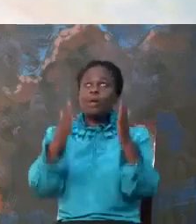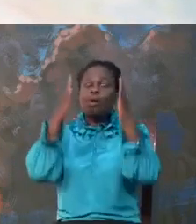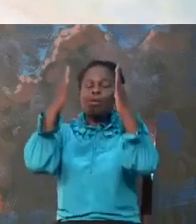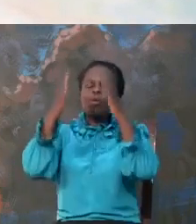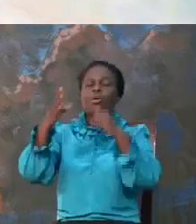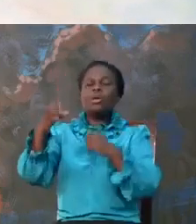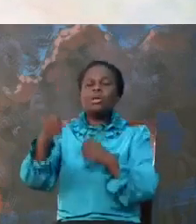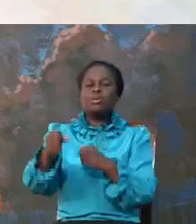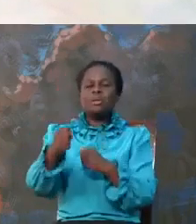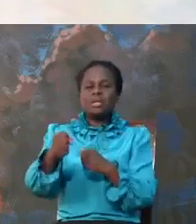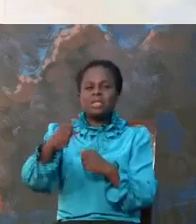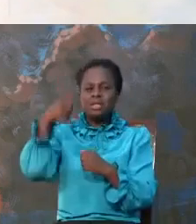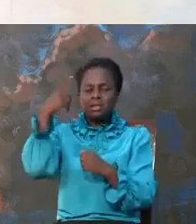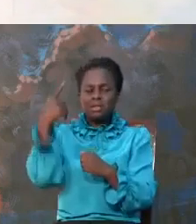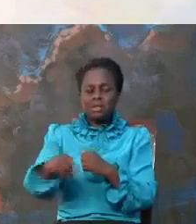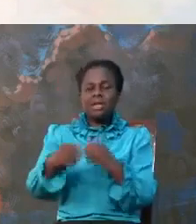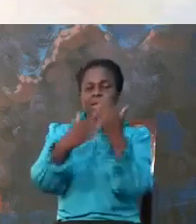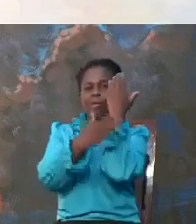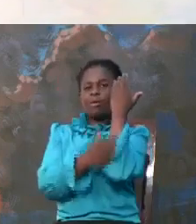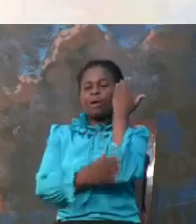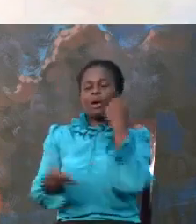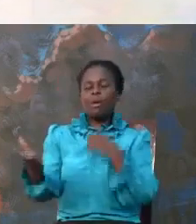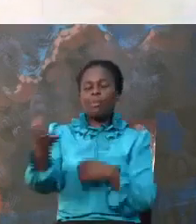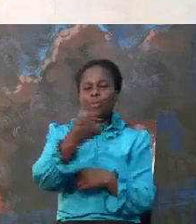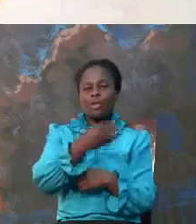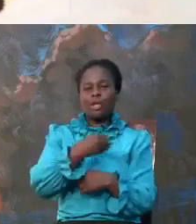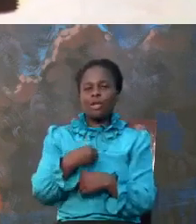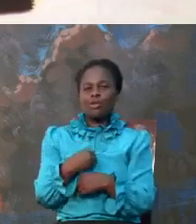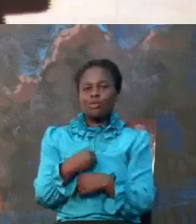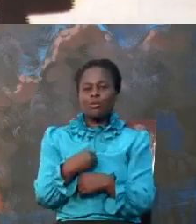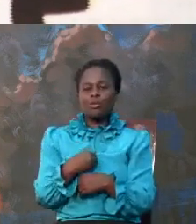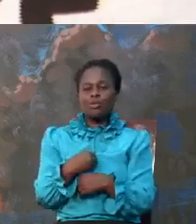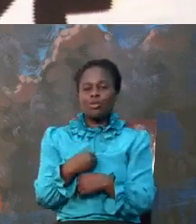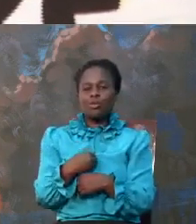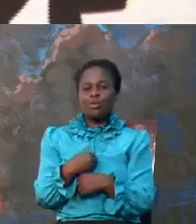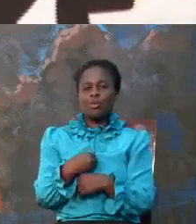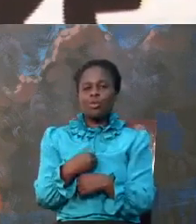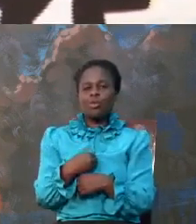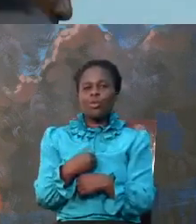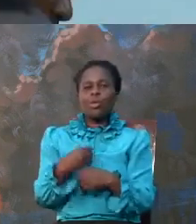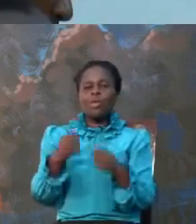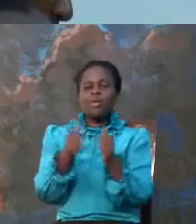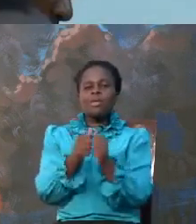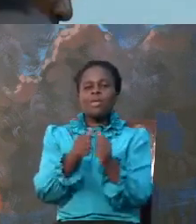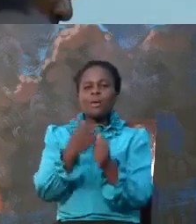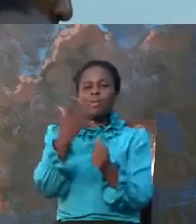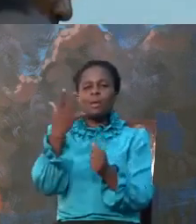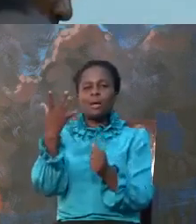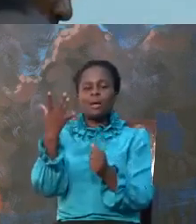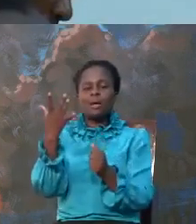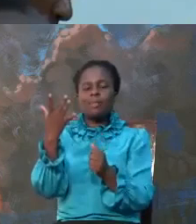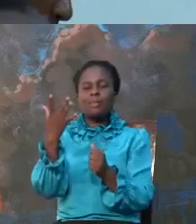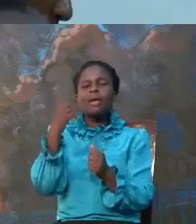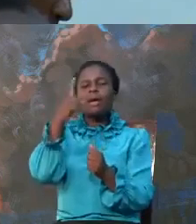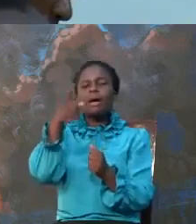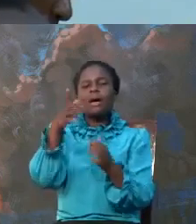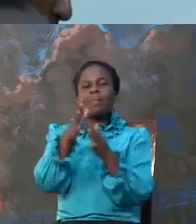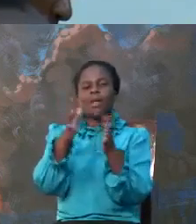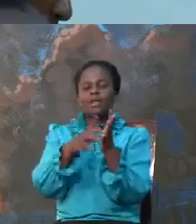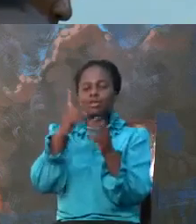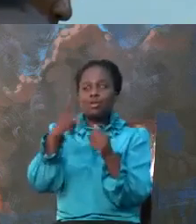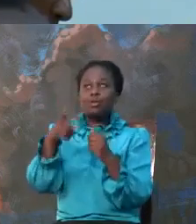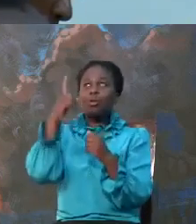tuyashike sana maungamo yetu. Jambo la ngapi wapendwa? Jambo la ngapi hilo? Ikiwa Yesu yuko